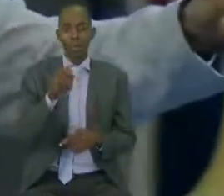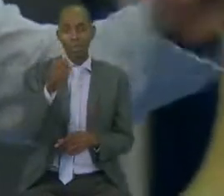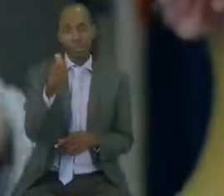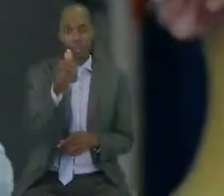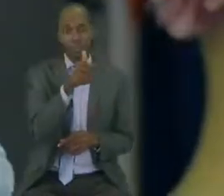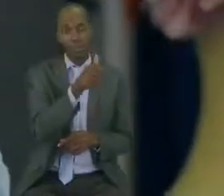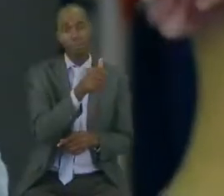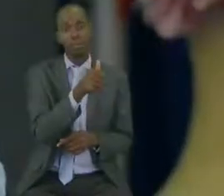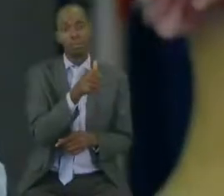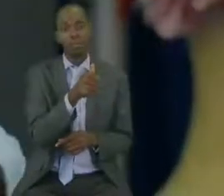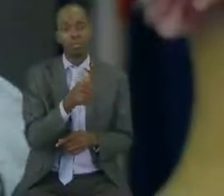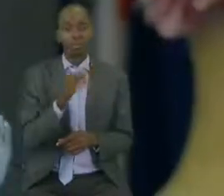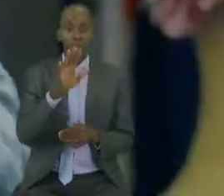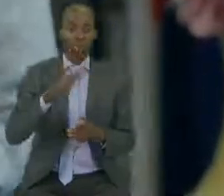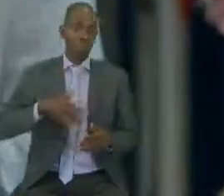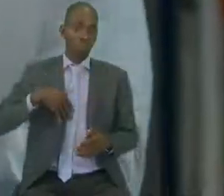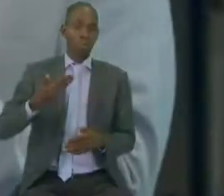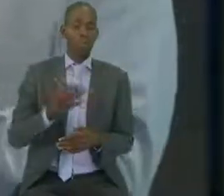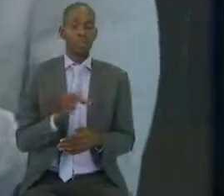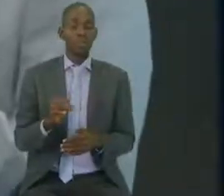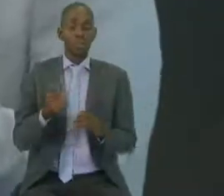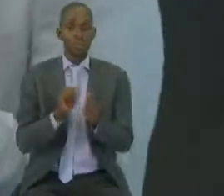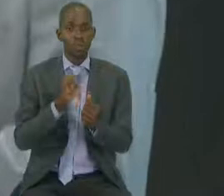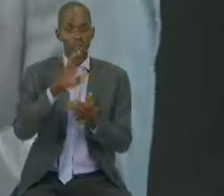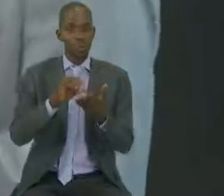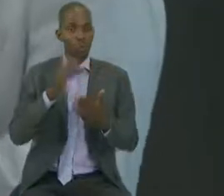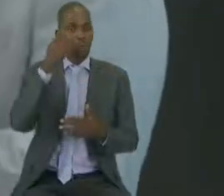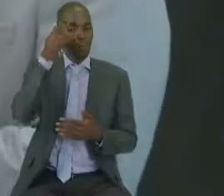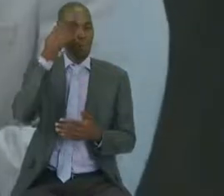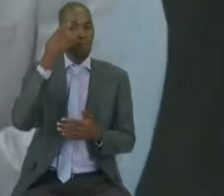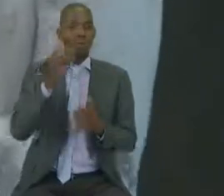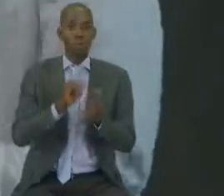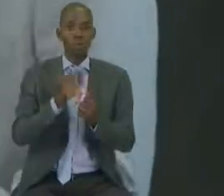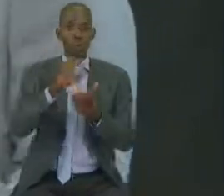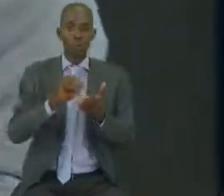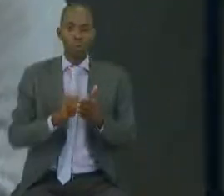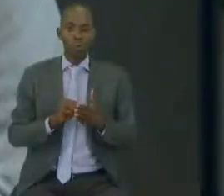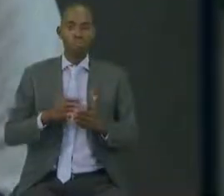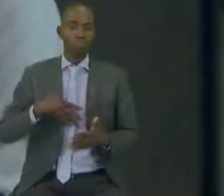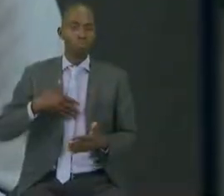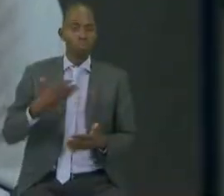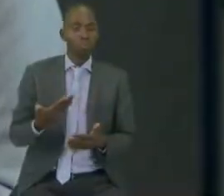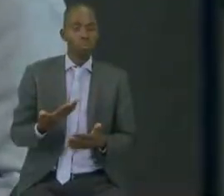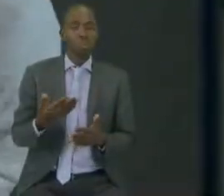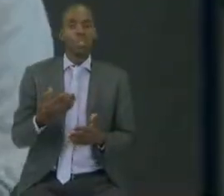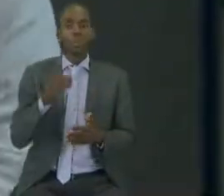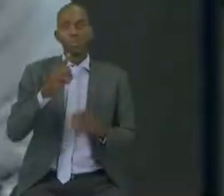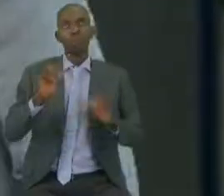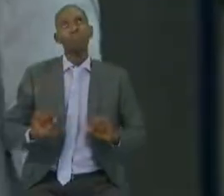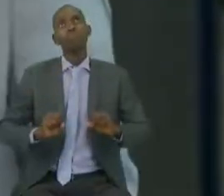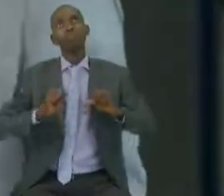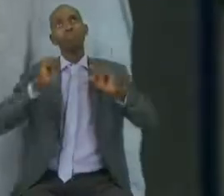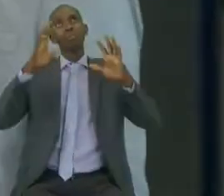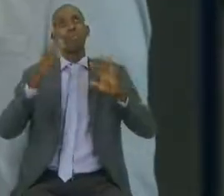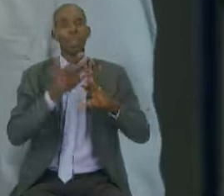Lorsque toi-même, volontairement, de tout ton cœur et par ta volonté, tu te soumets